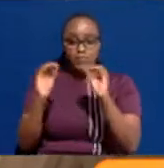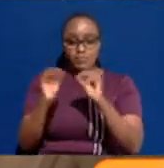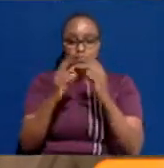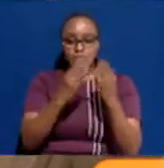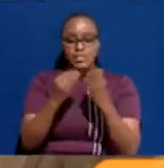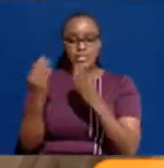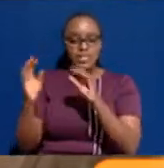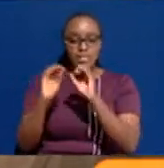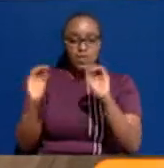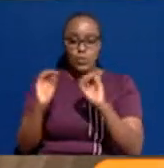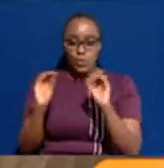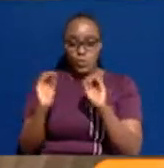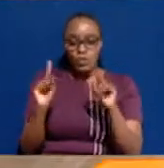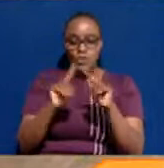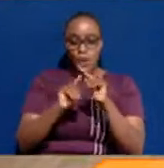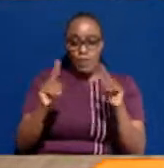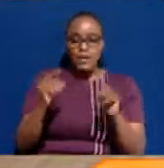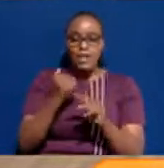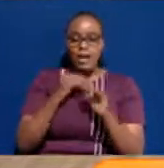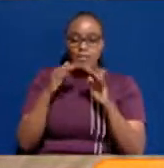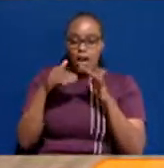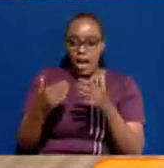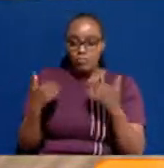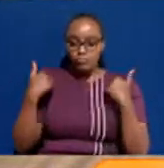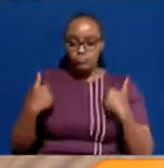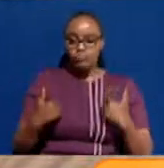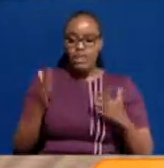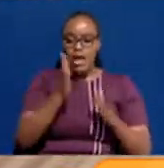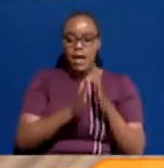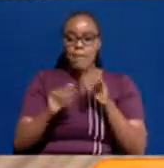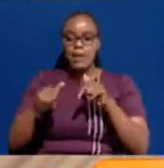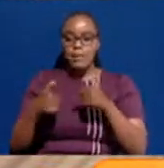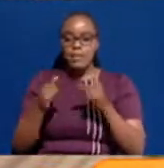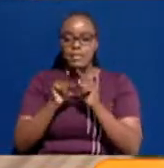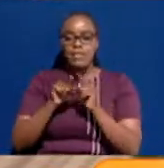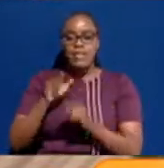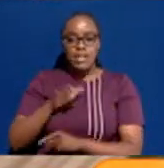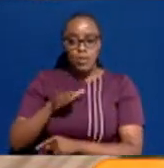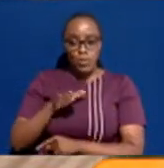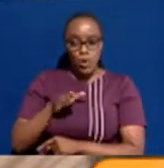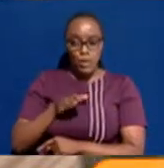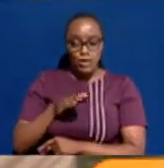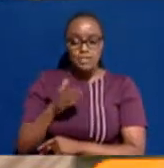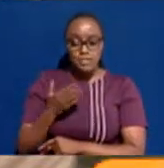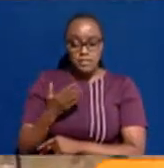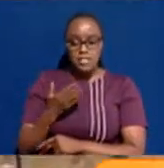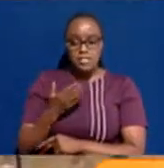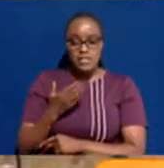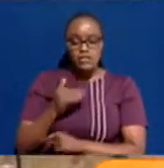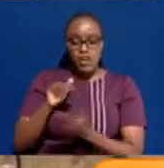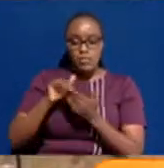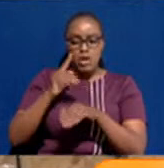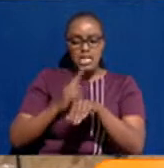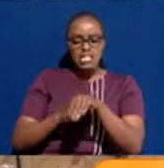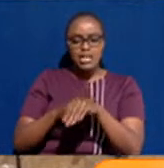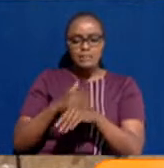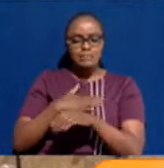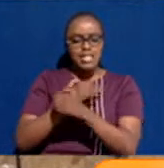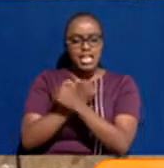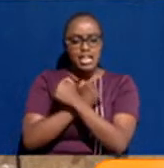Si rahisi hata kidogo, lakini kuna vile mimi najipanga kama mama. Sana sana